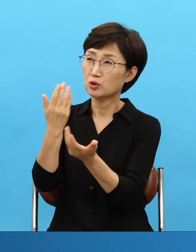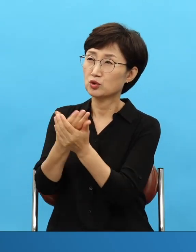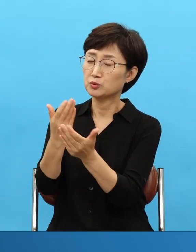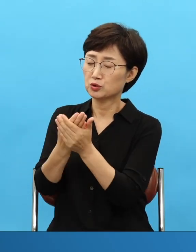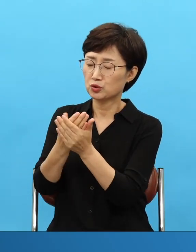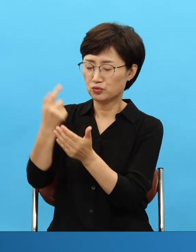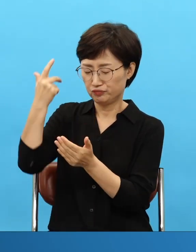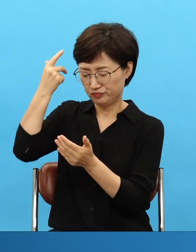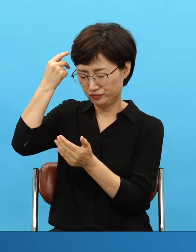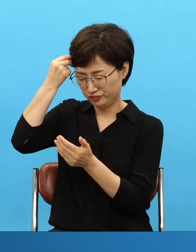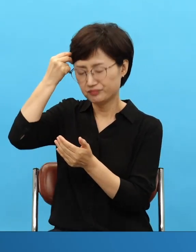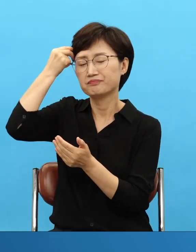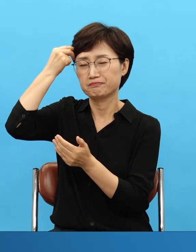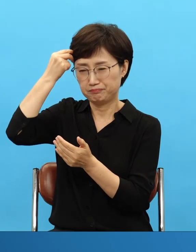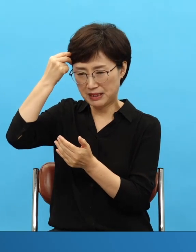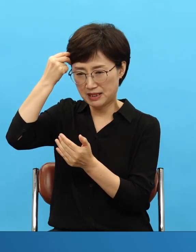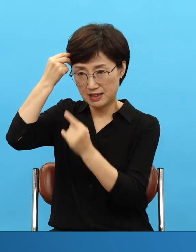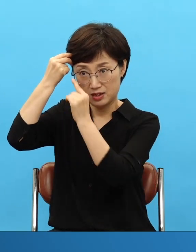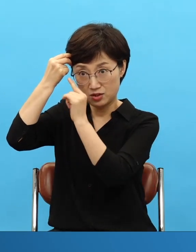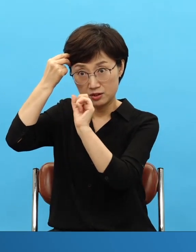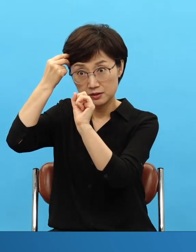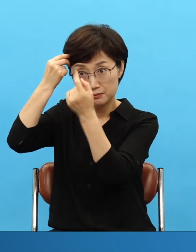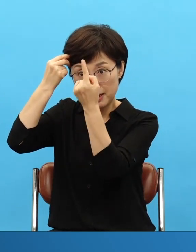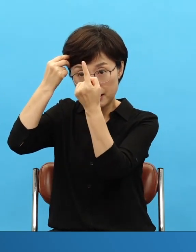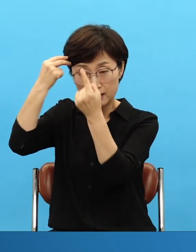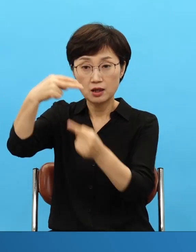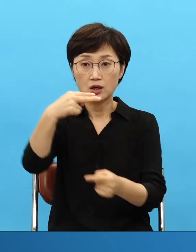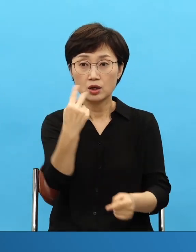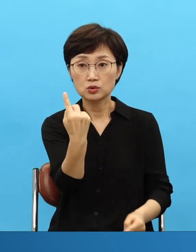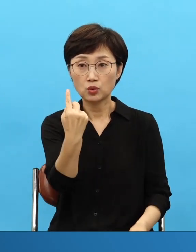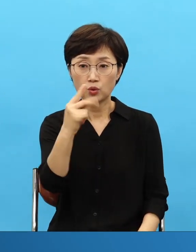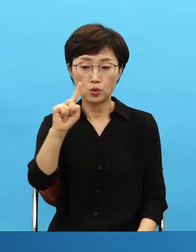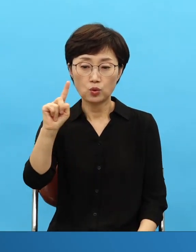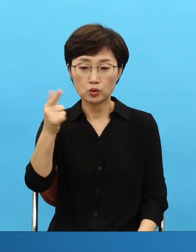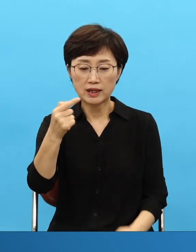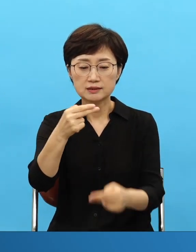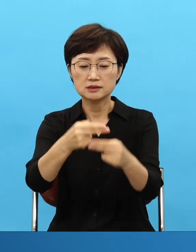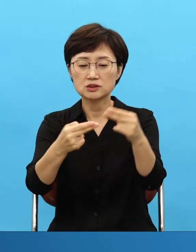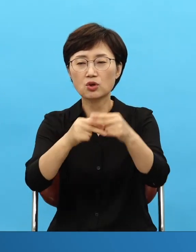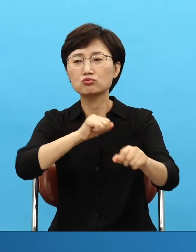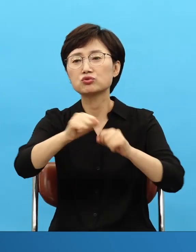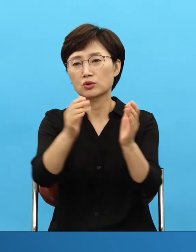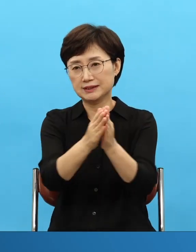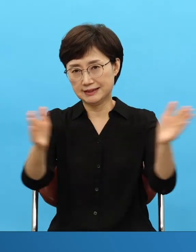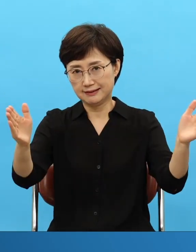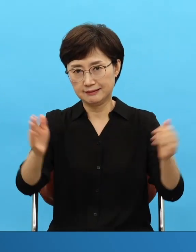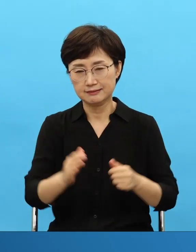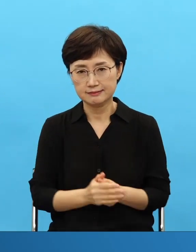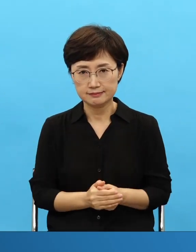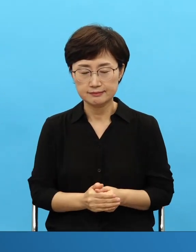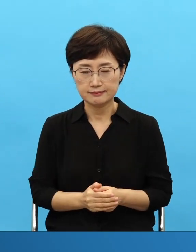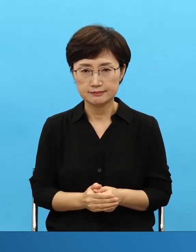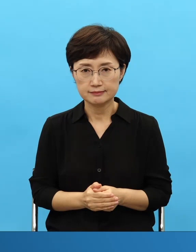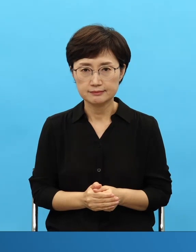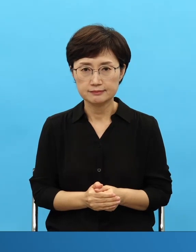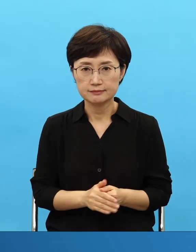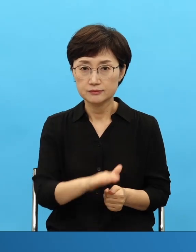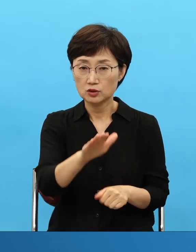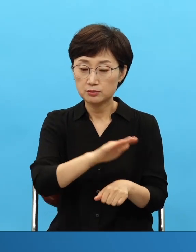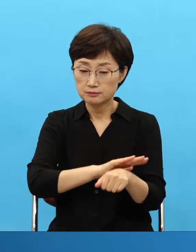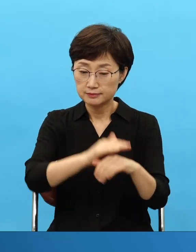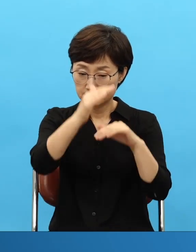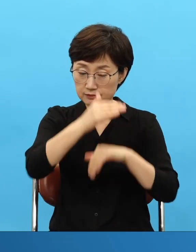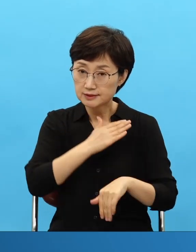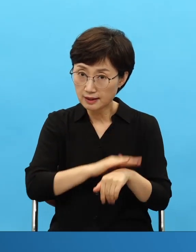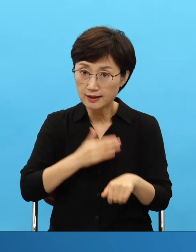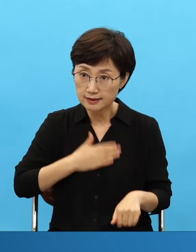도단성 운동으로 바뀌었어요. And this is what he planted, and that transformed later on into the Dothan movement. 여러분 아시겠죠? Do you understand?